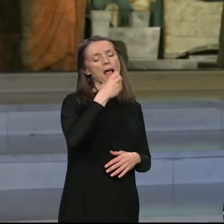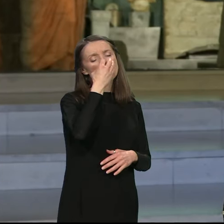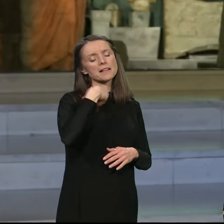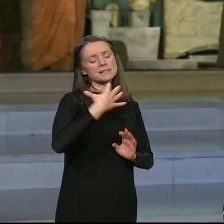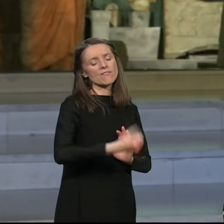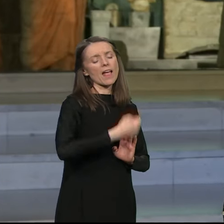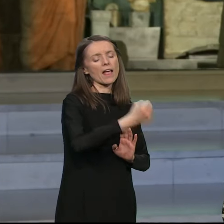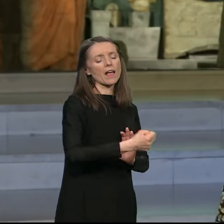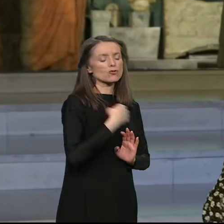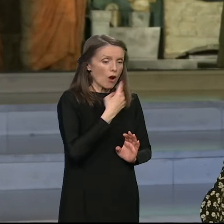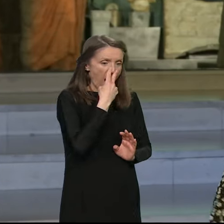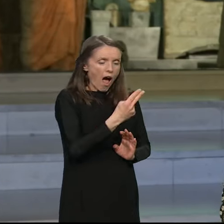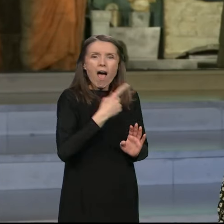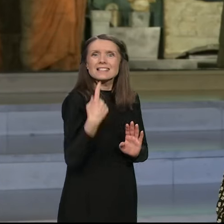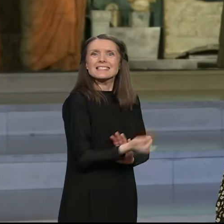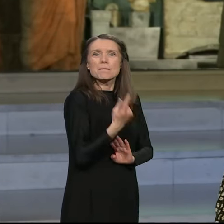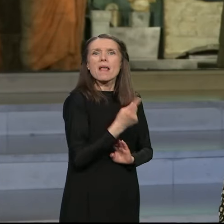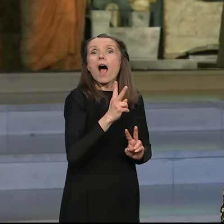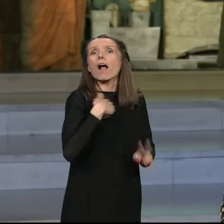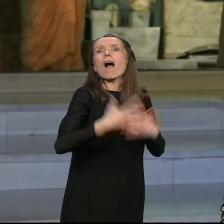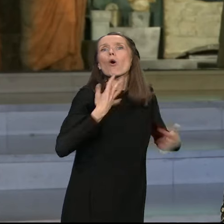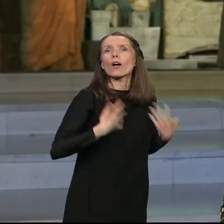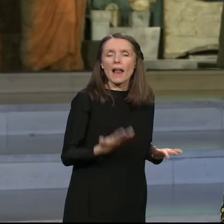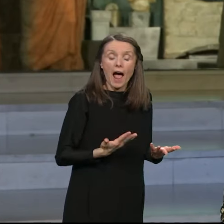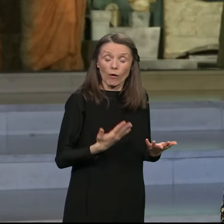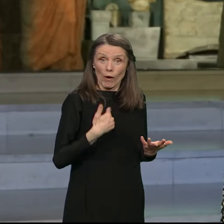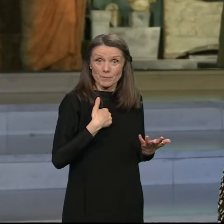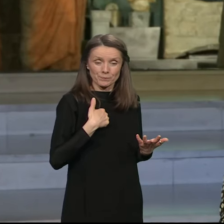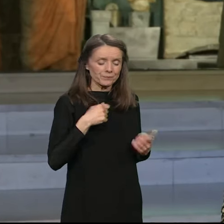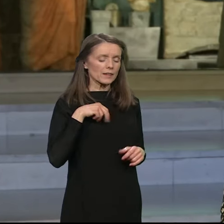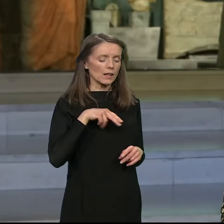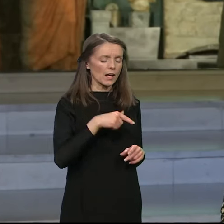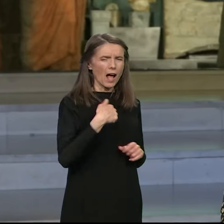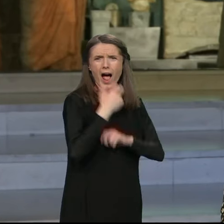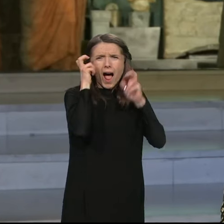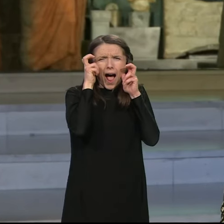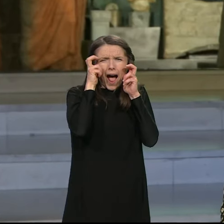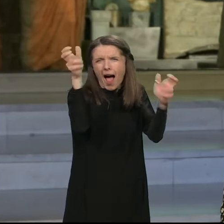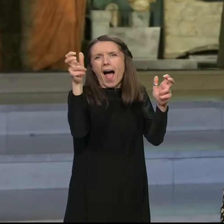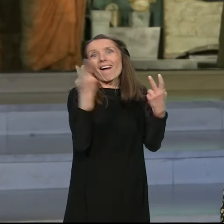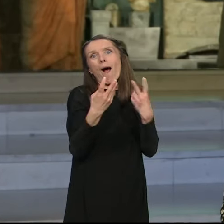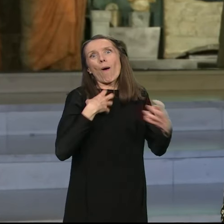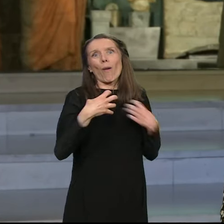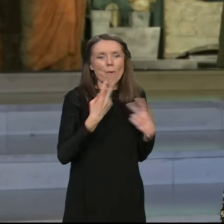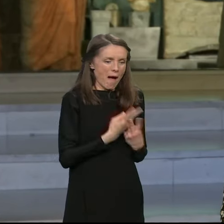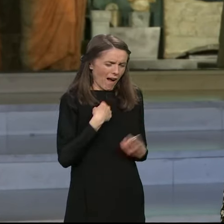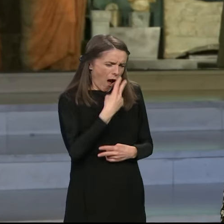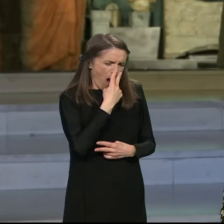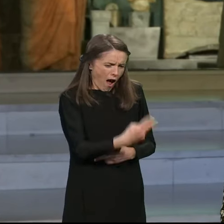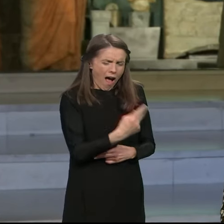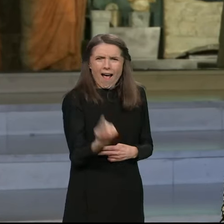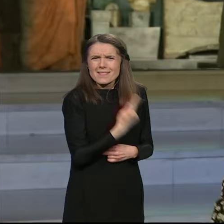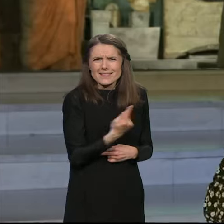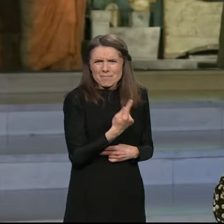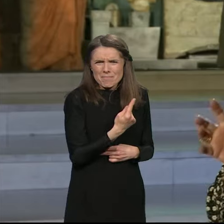i da ugledam zmiju. Ja sam to uradila i tako sam vrisnula strašno da sam